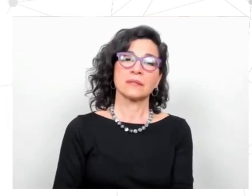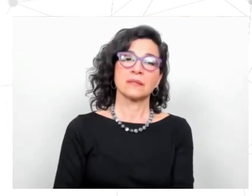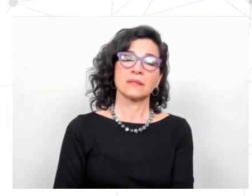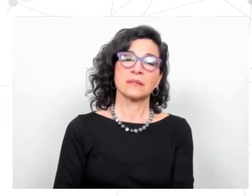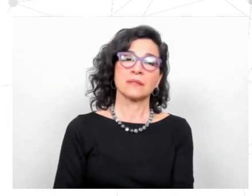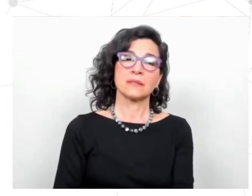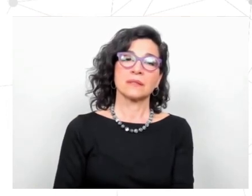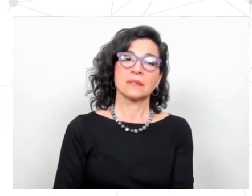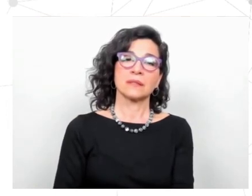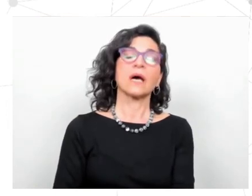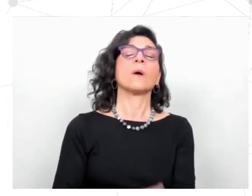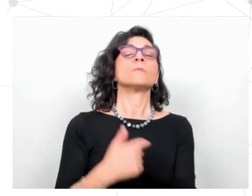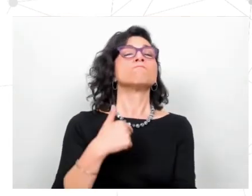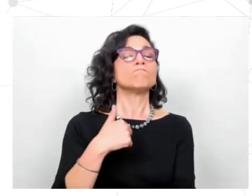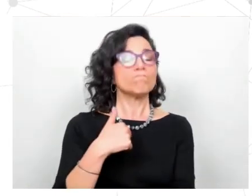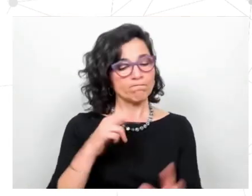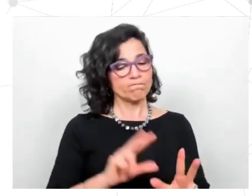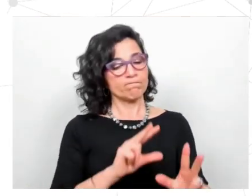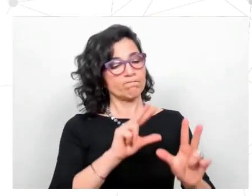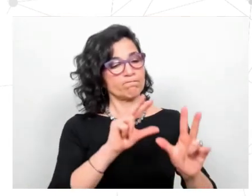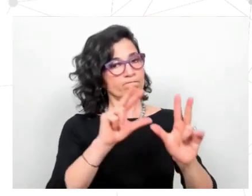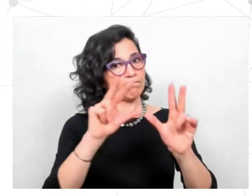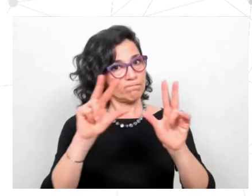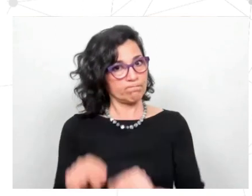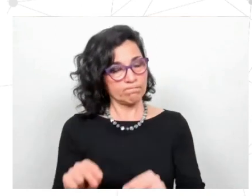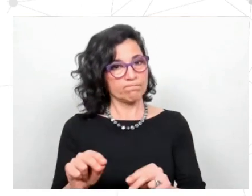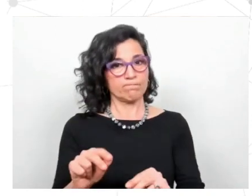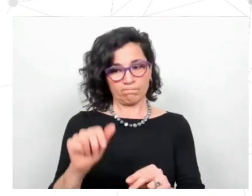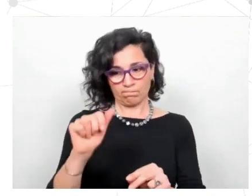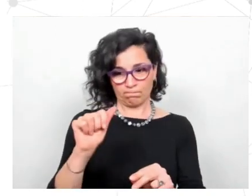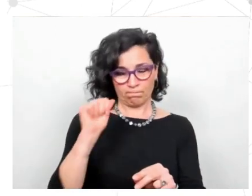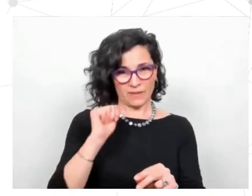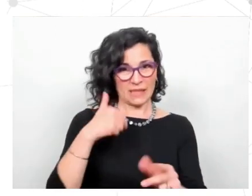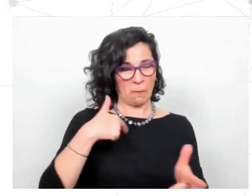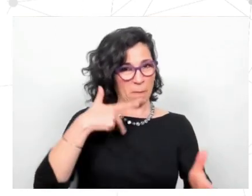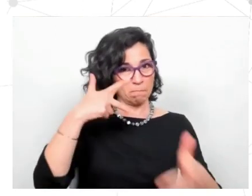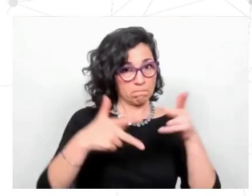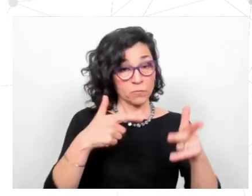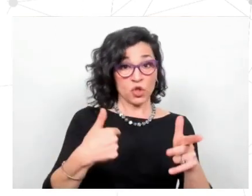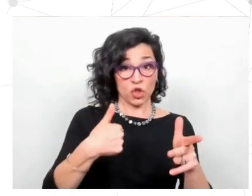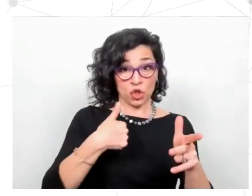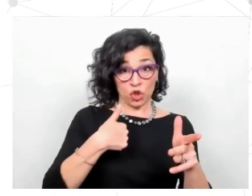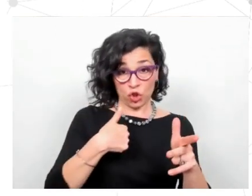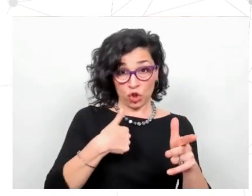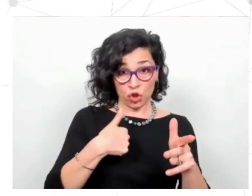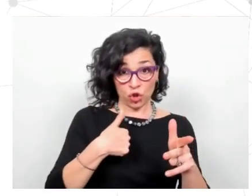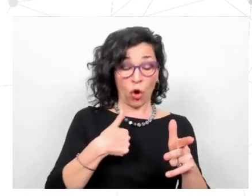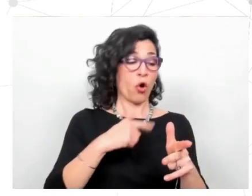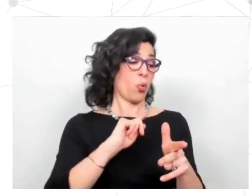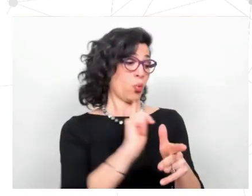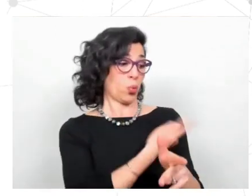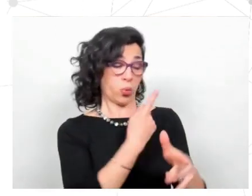rinnovo quanto detto prima, che io e tutti noi del team di Accessibility Days ci